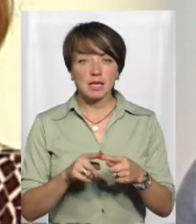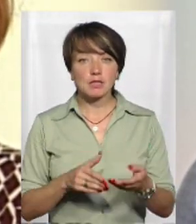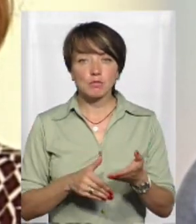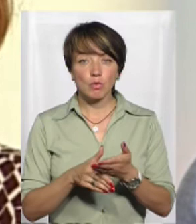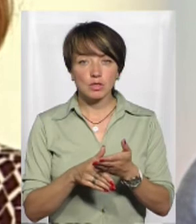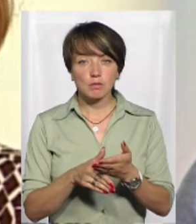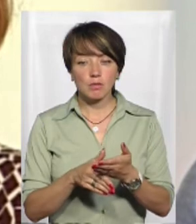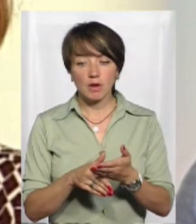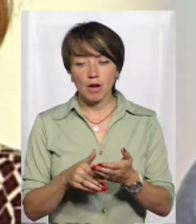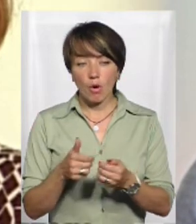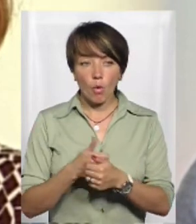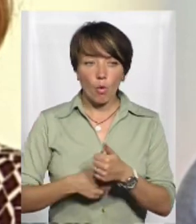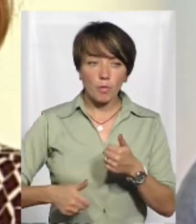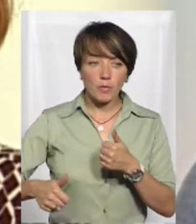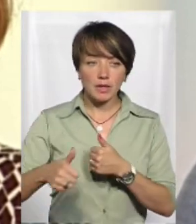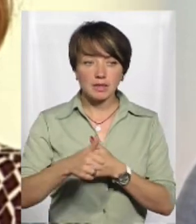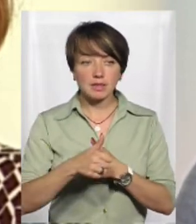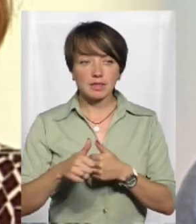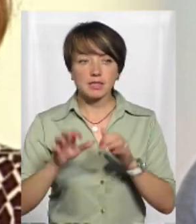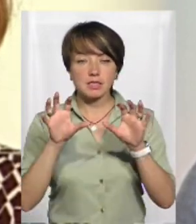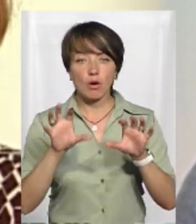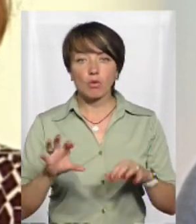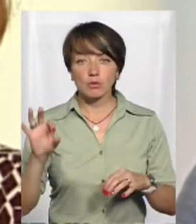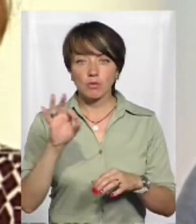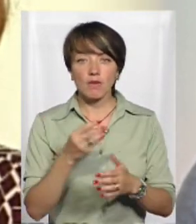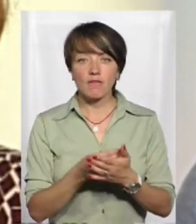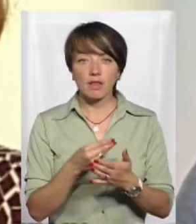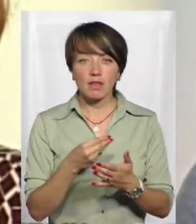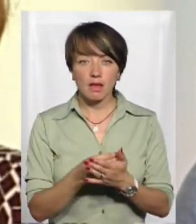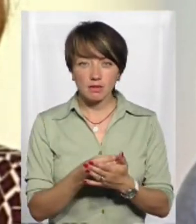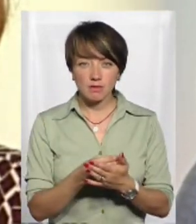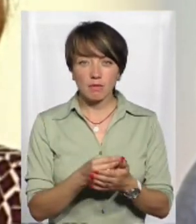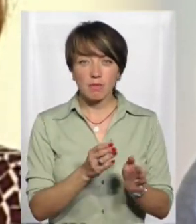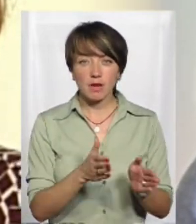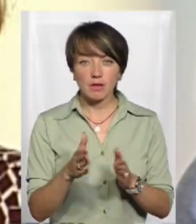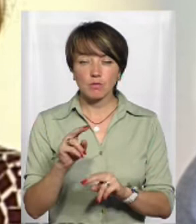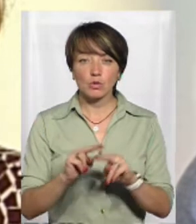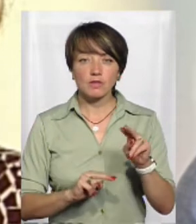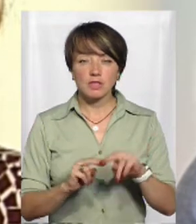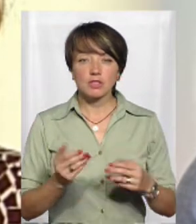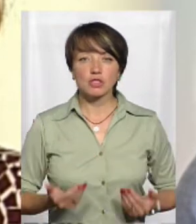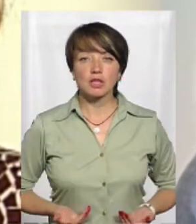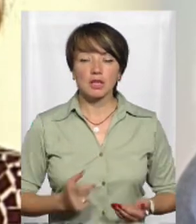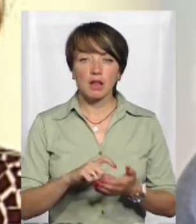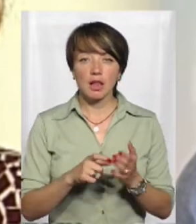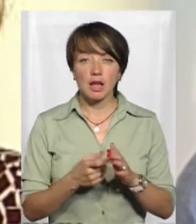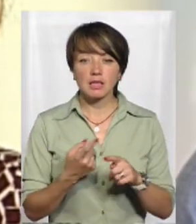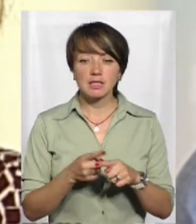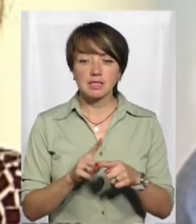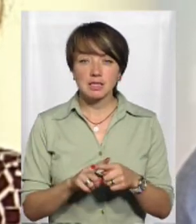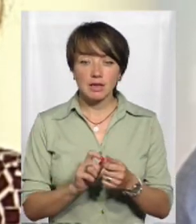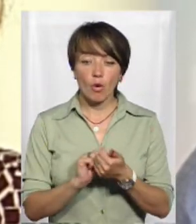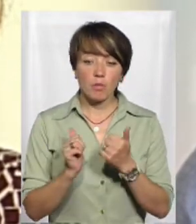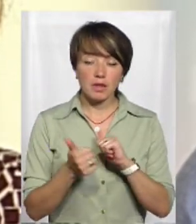спосіб обійти, є закон про фінансово-кредитні механізми і управління майном при будівництві житла та операціях з нерухомістю. Це спосіб обійти